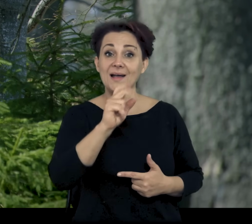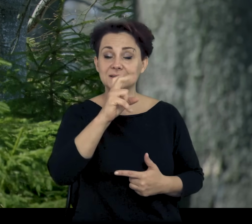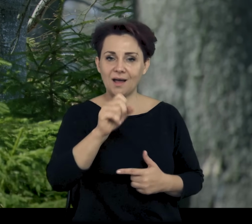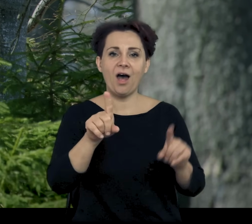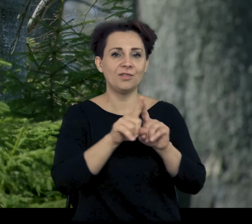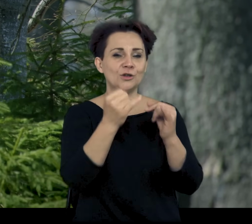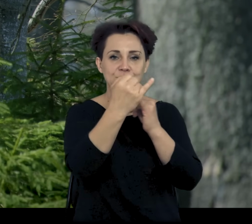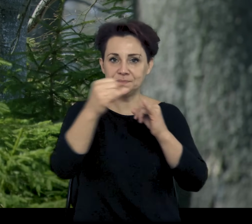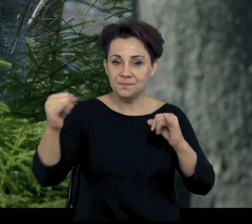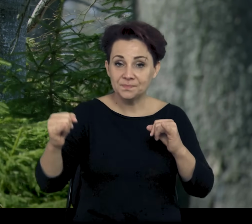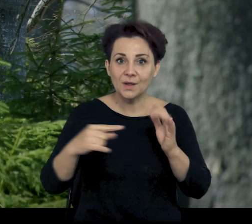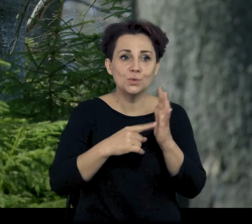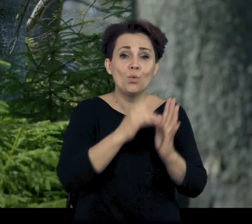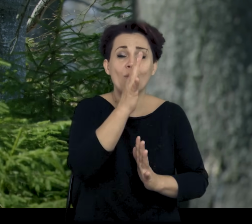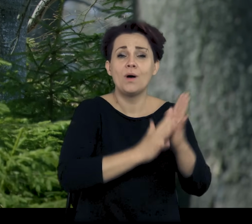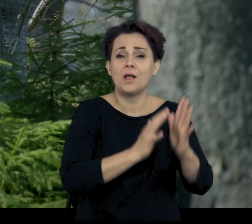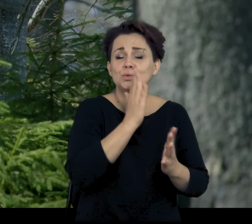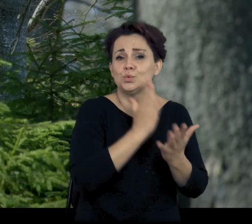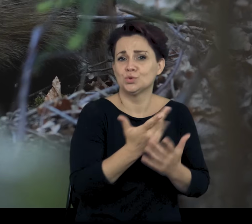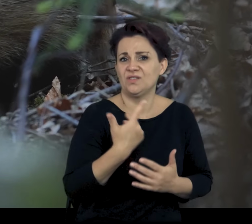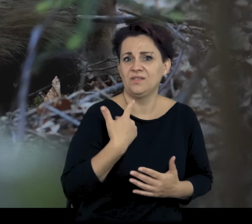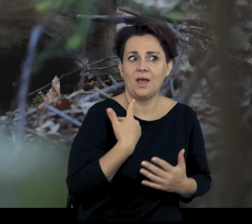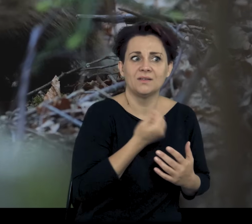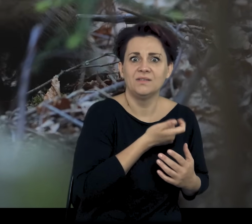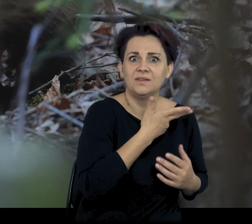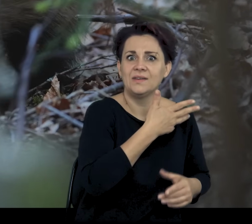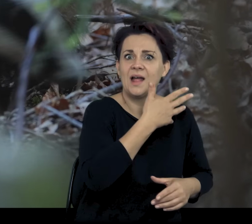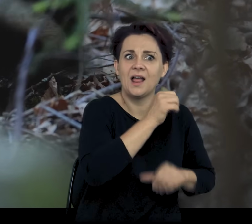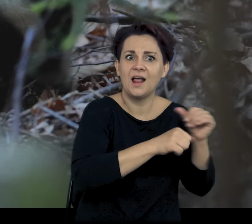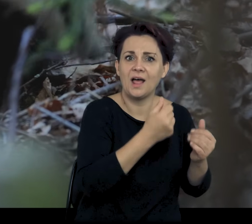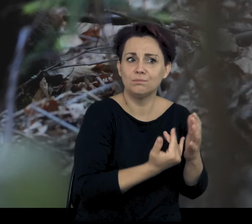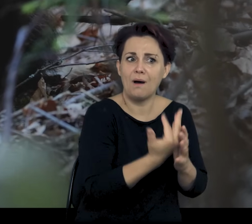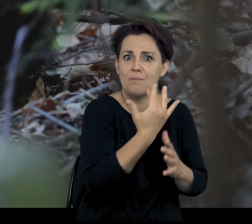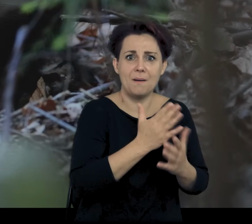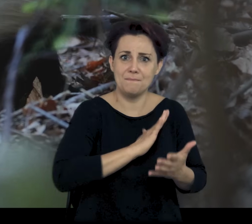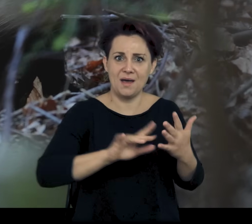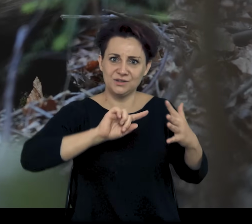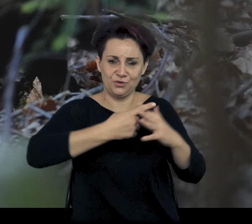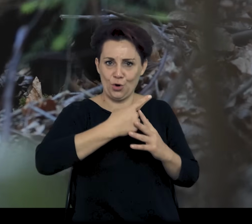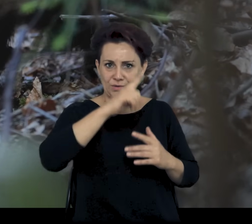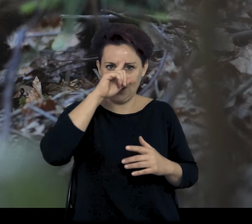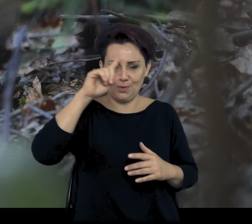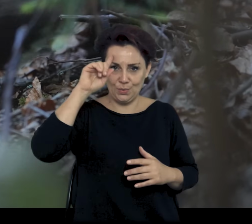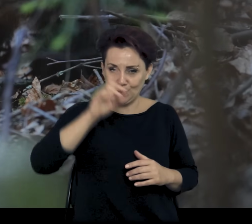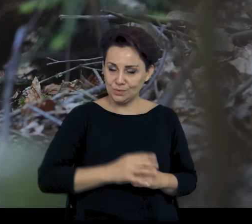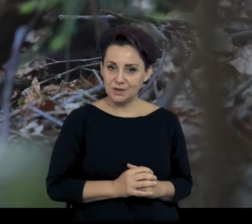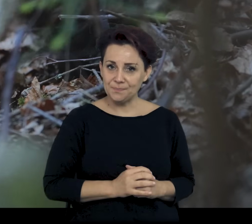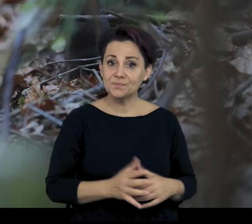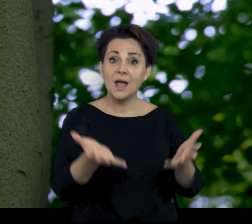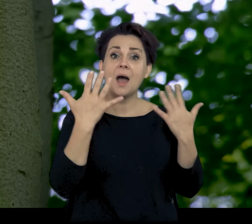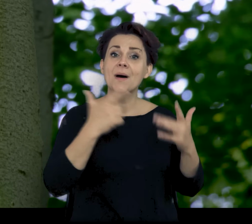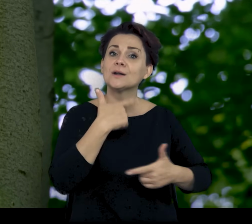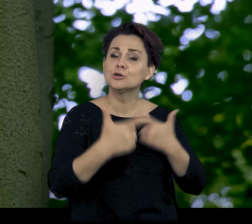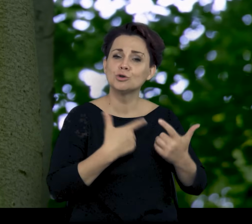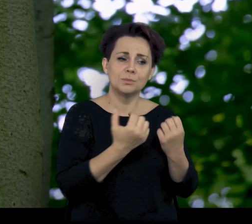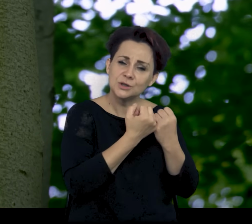lasach rosnących tu od wieków, niemal bez ingerencji człowieka, działania parku ograniczają się do